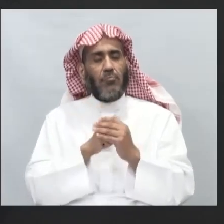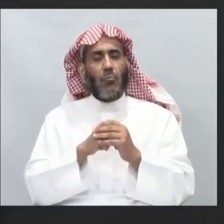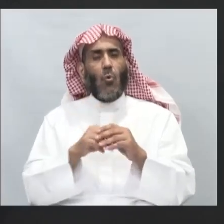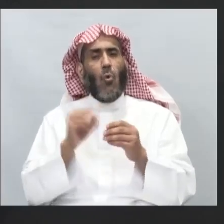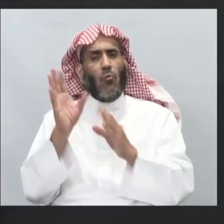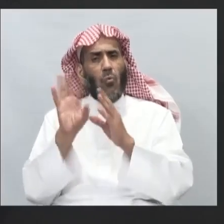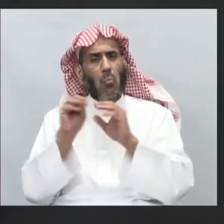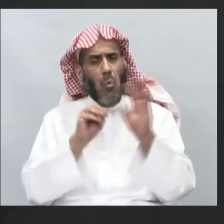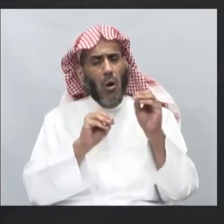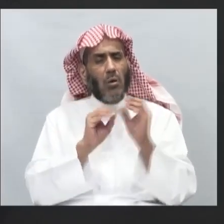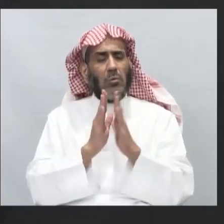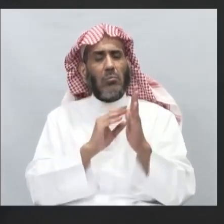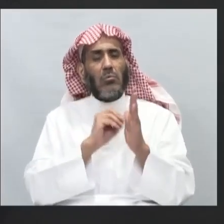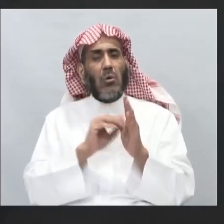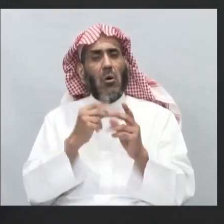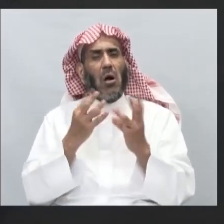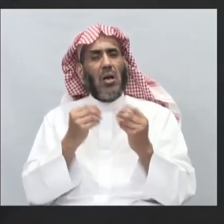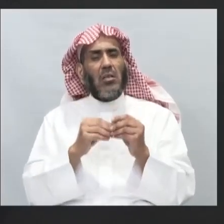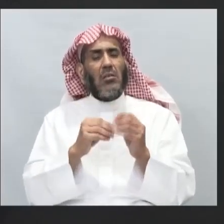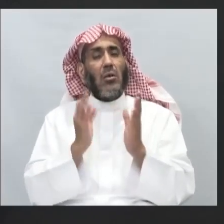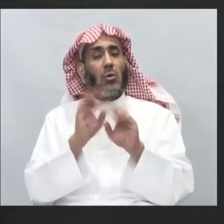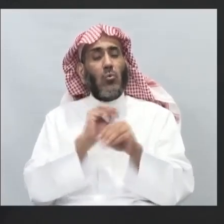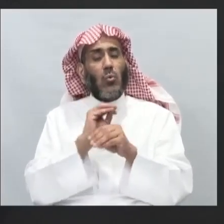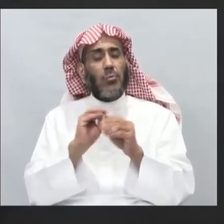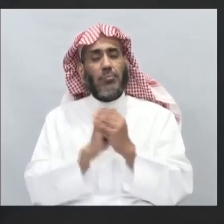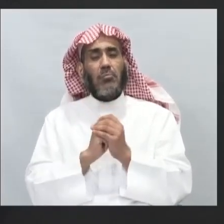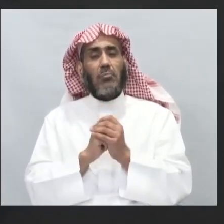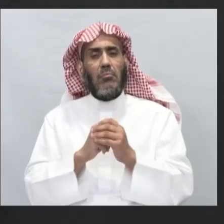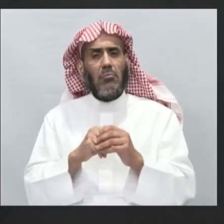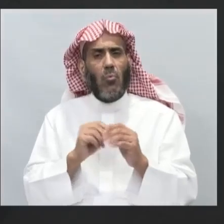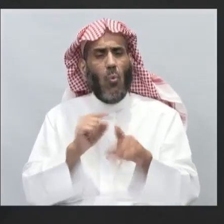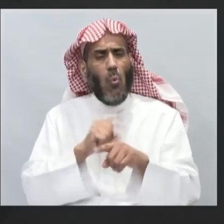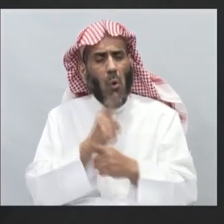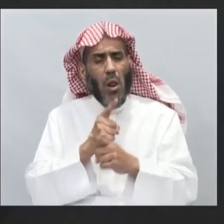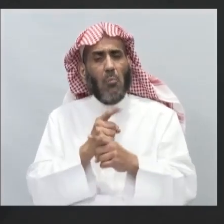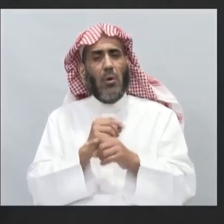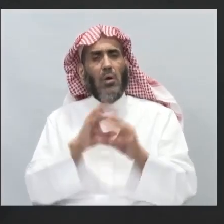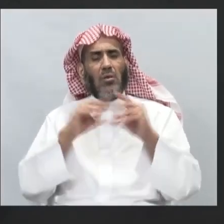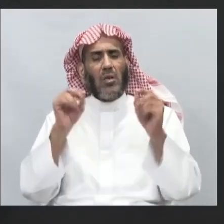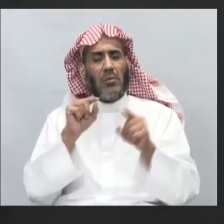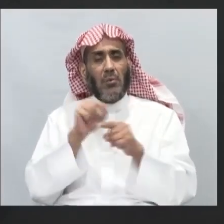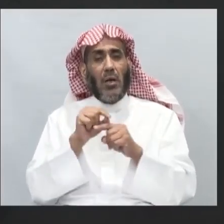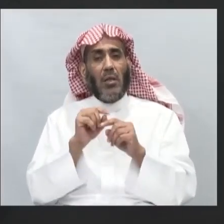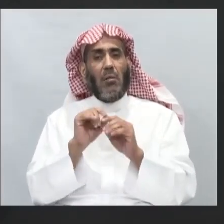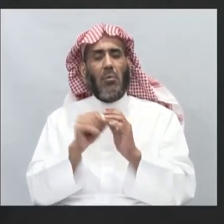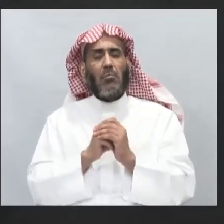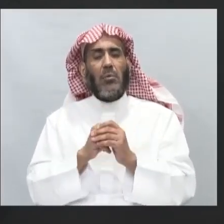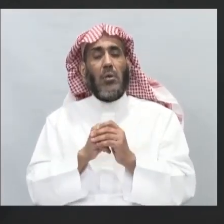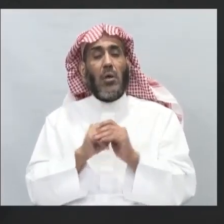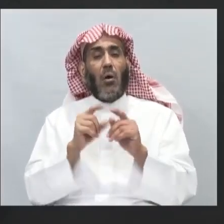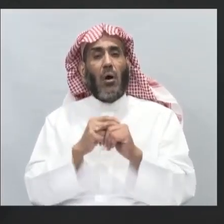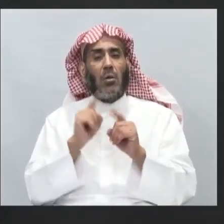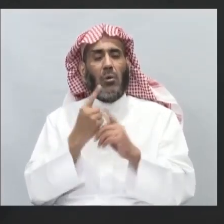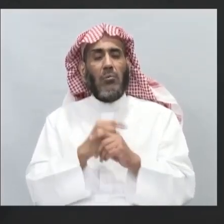مراجع ستجد ايضا عدد الحصص اللي ممكن ان يستغرقها المعلم معك في شرح مثل هذه الماده او هذه